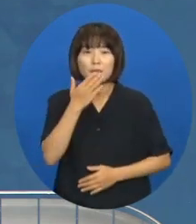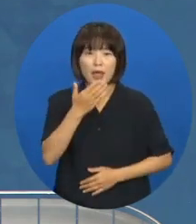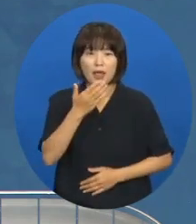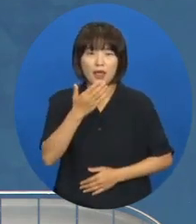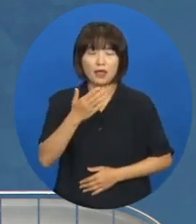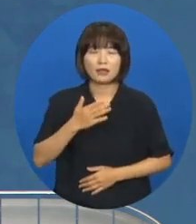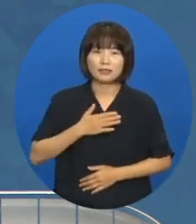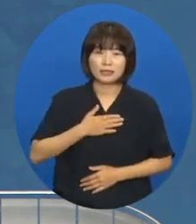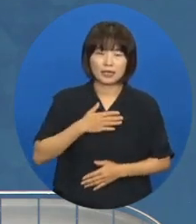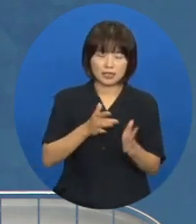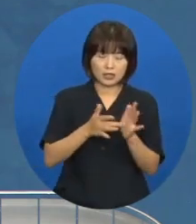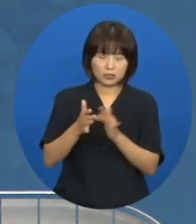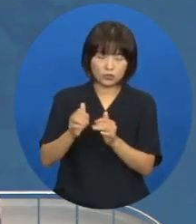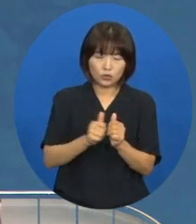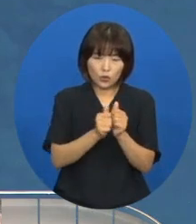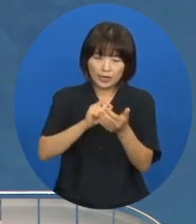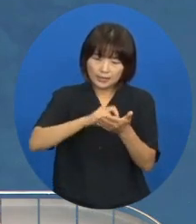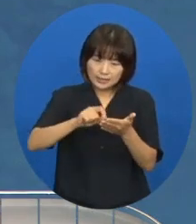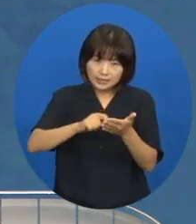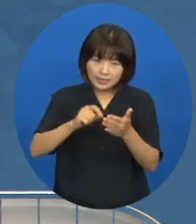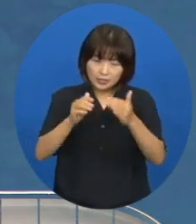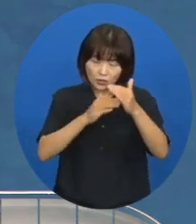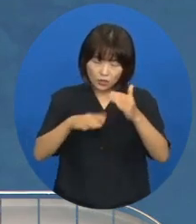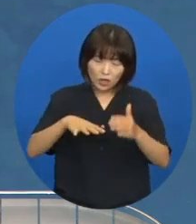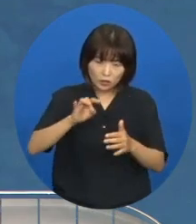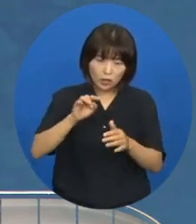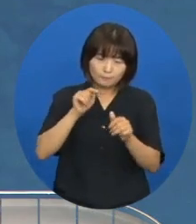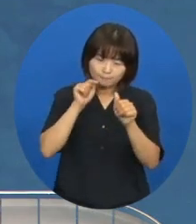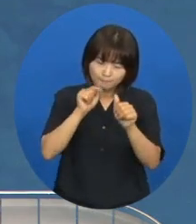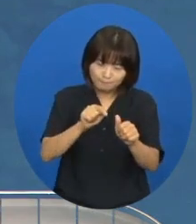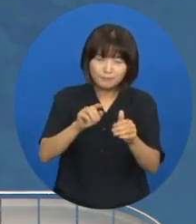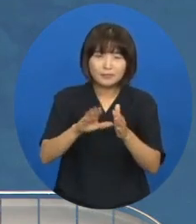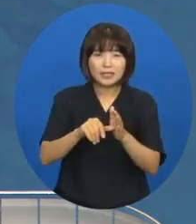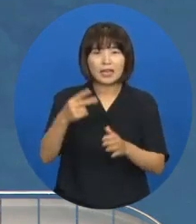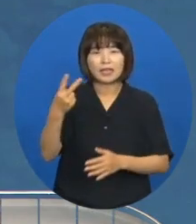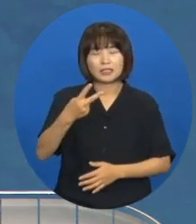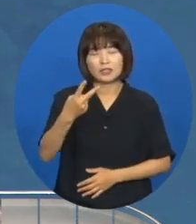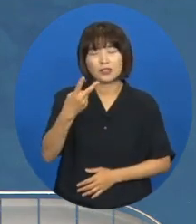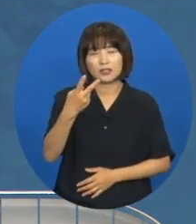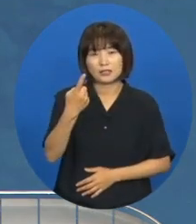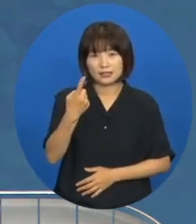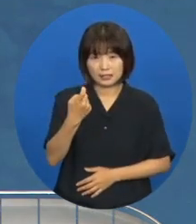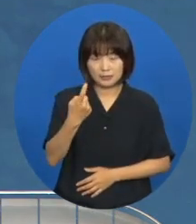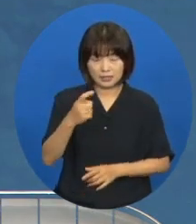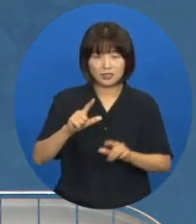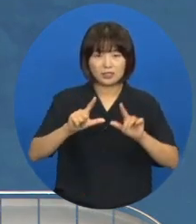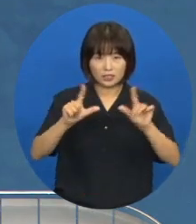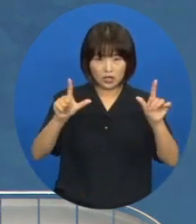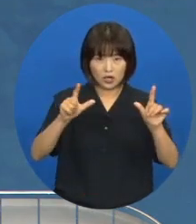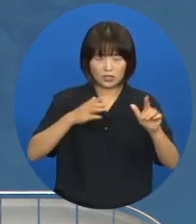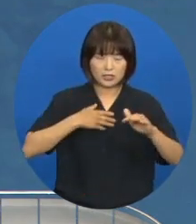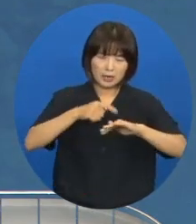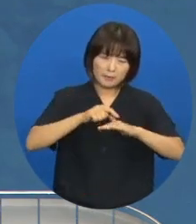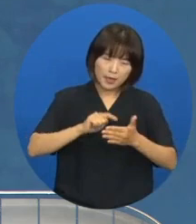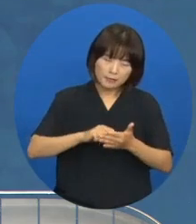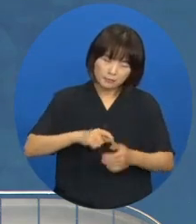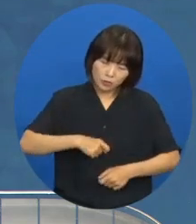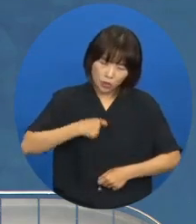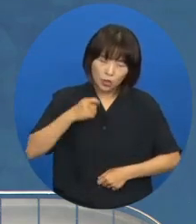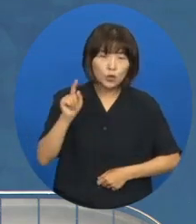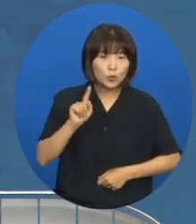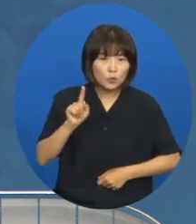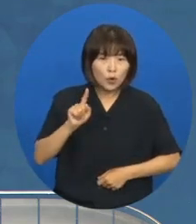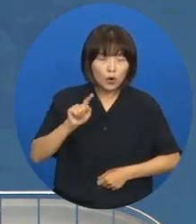제가 예수 동행일기를 성도들에게 처음 쓰게 할 때 2011년 그때 제 마음은 솔직히